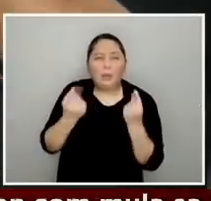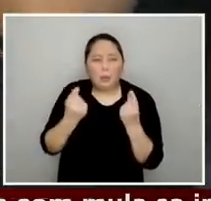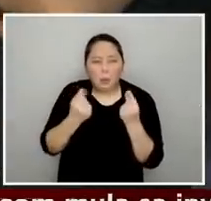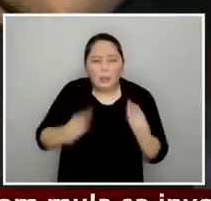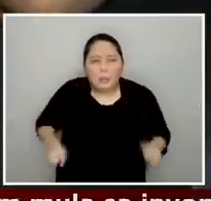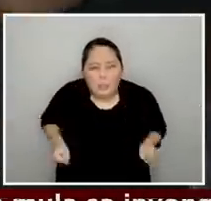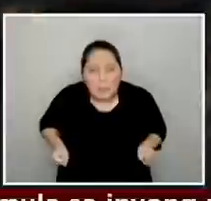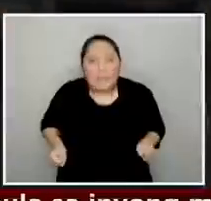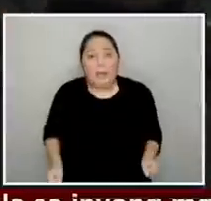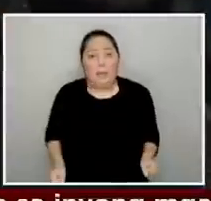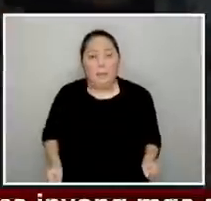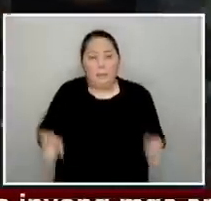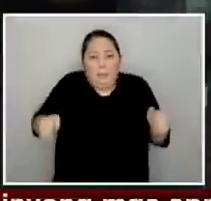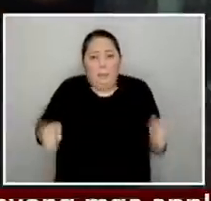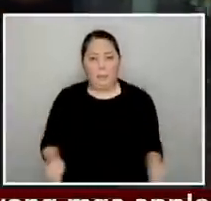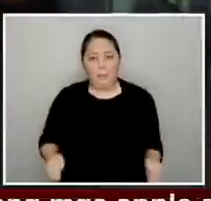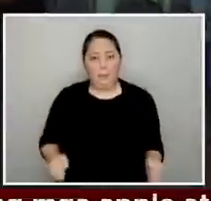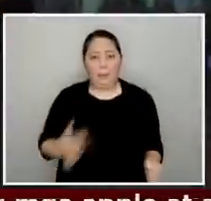ginagano namin.